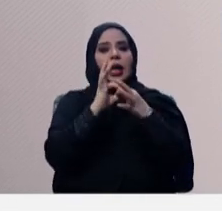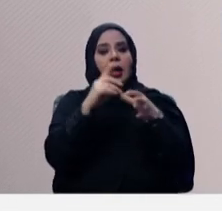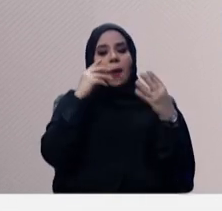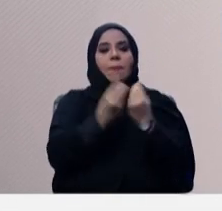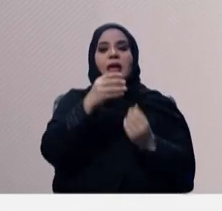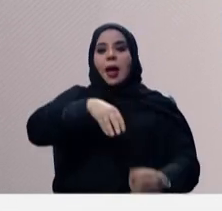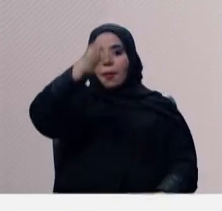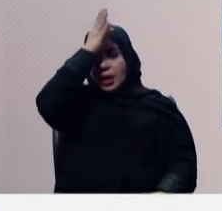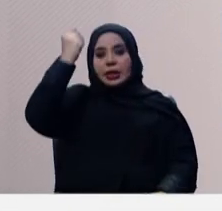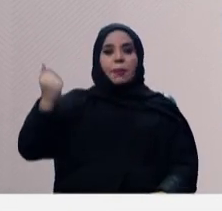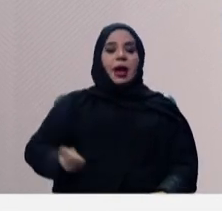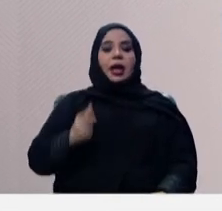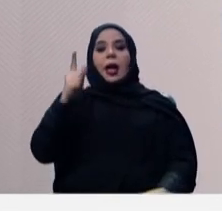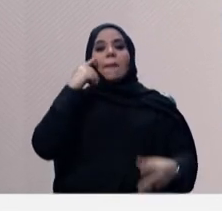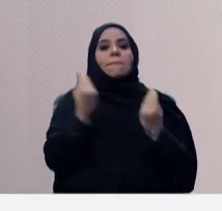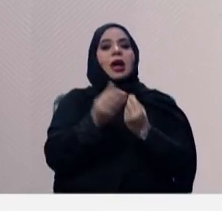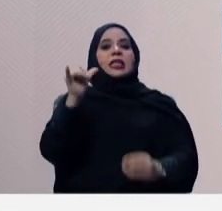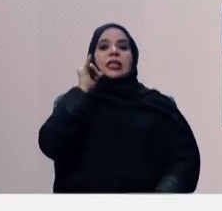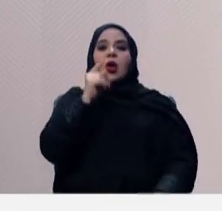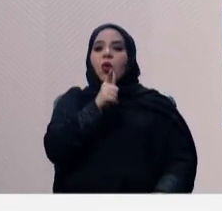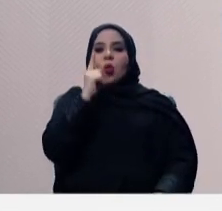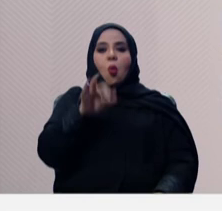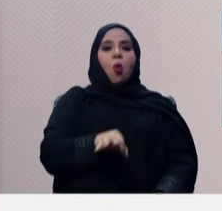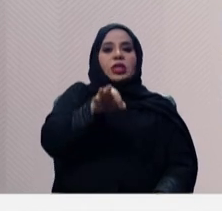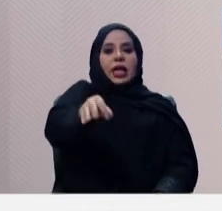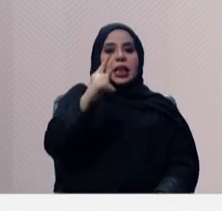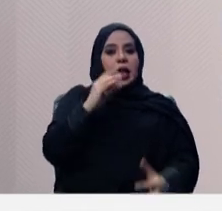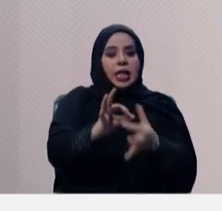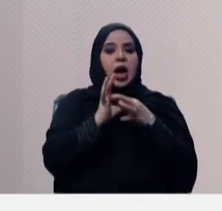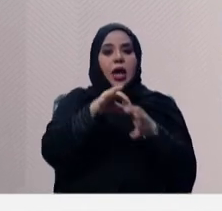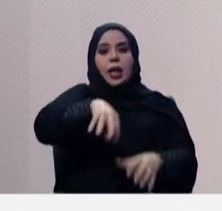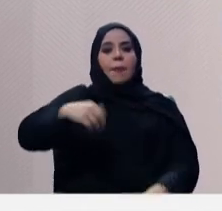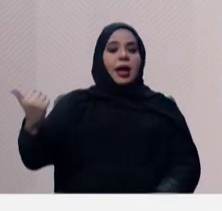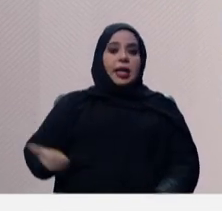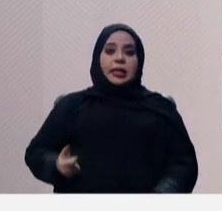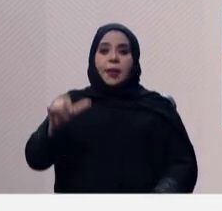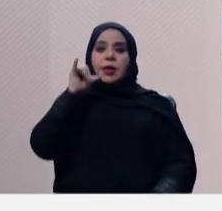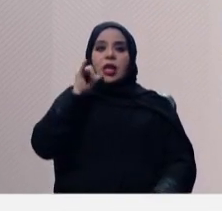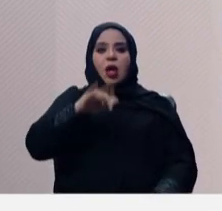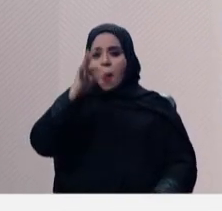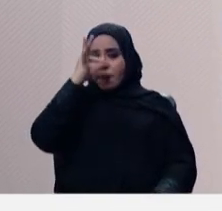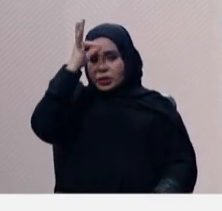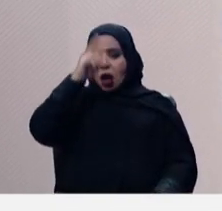البحرين والمملكة المتحدة، مشيدا بما وصلت إليه العلاقات البحرينية البريطانية من